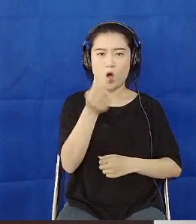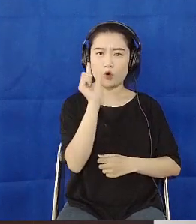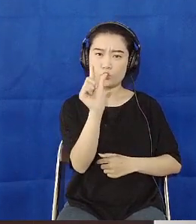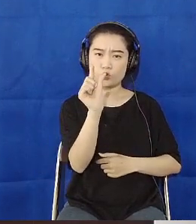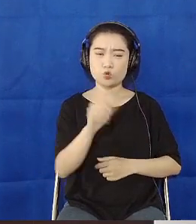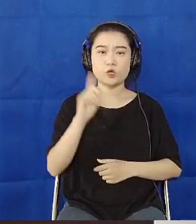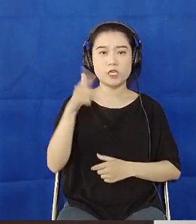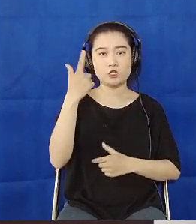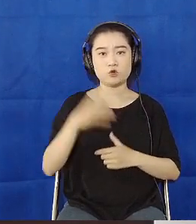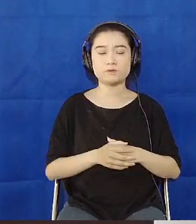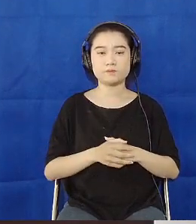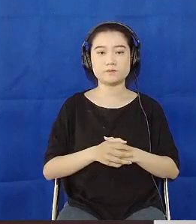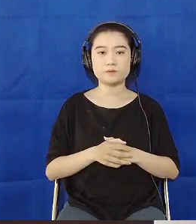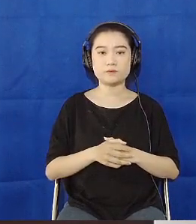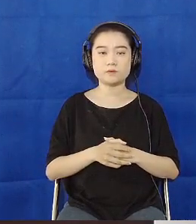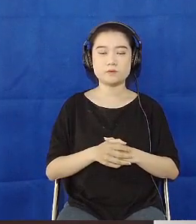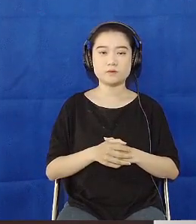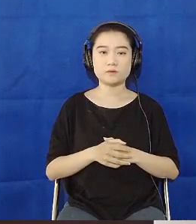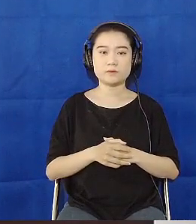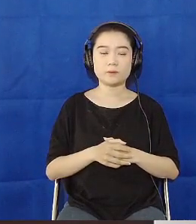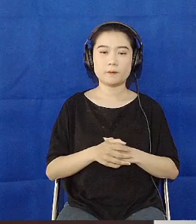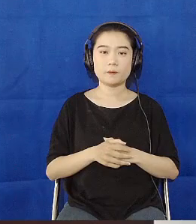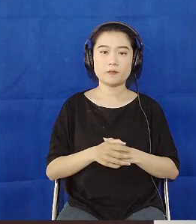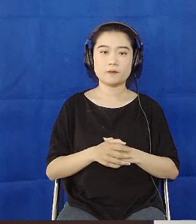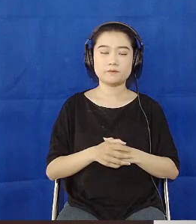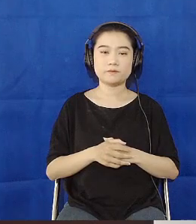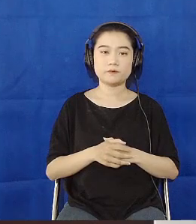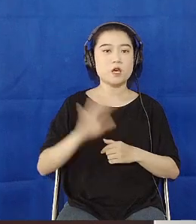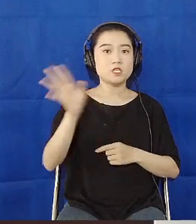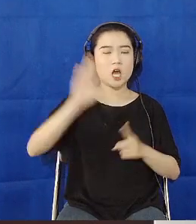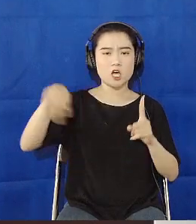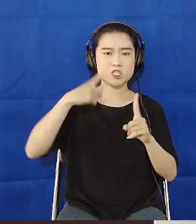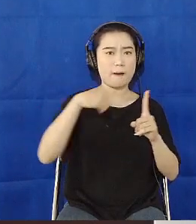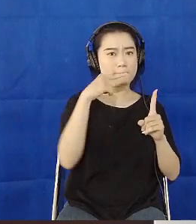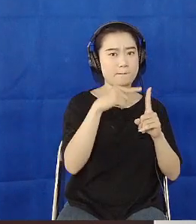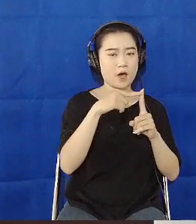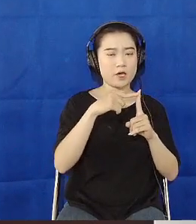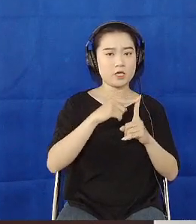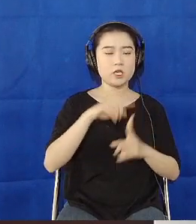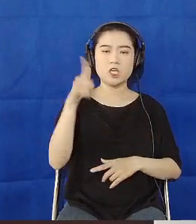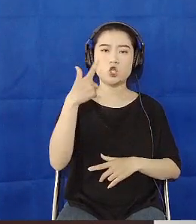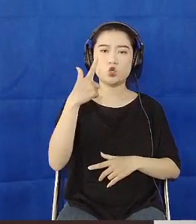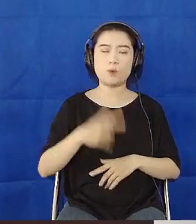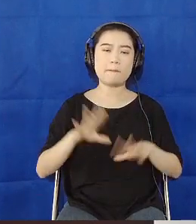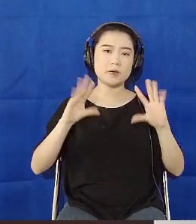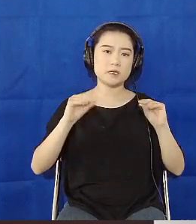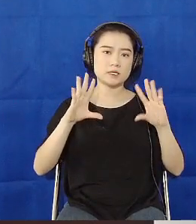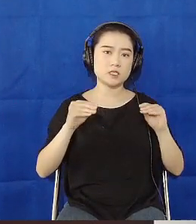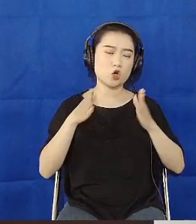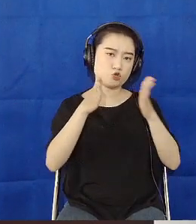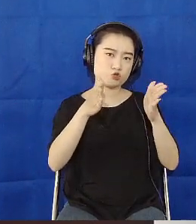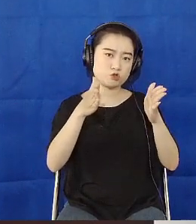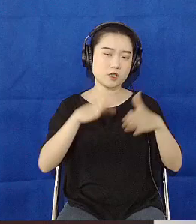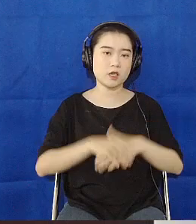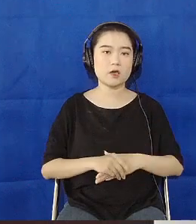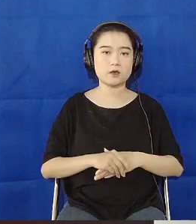sesuatu untuk perkembangan hidupnya. Tetapi jangan sampai kehidupan bekerja khususnya